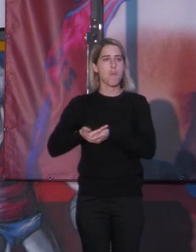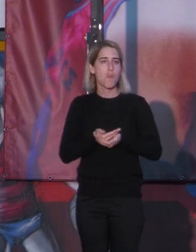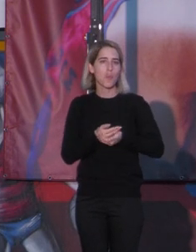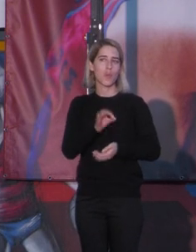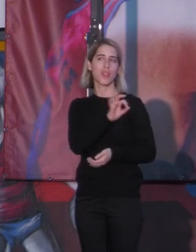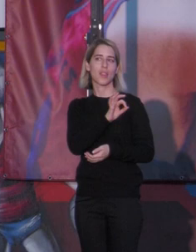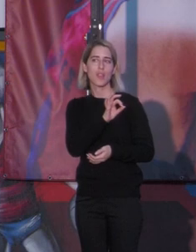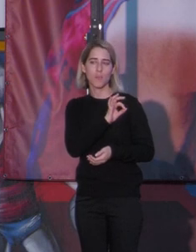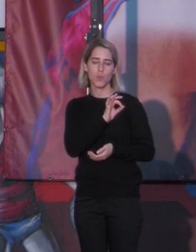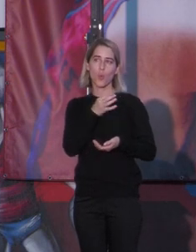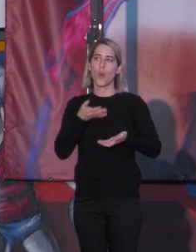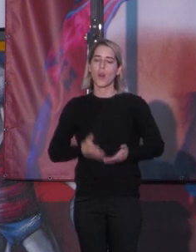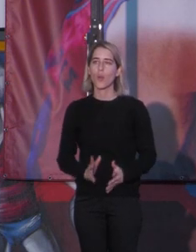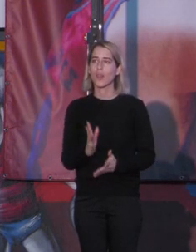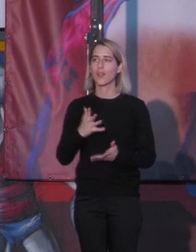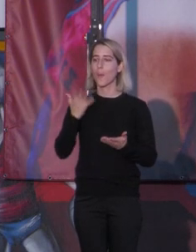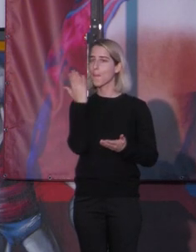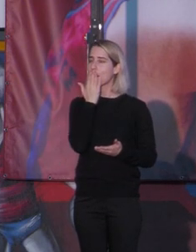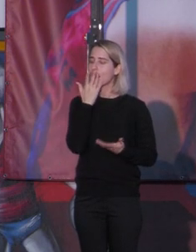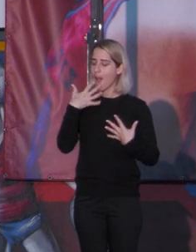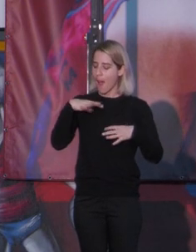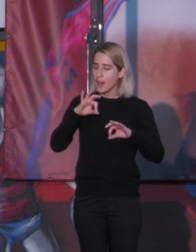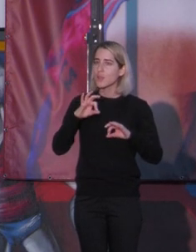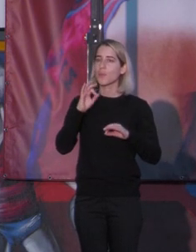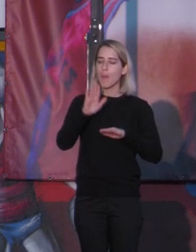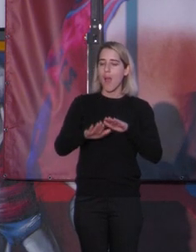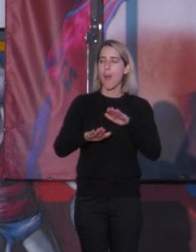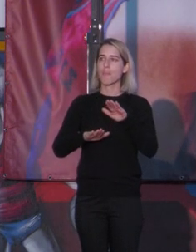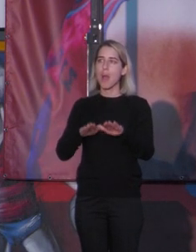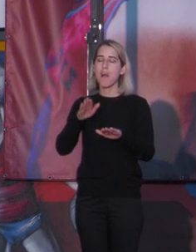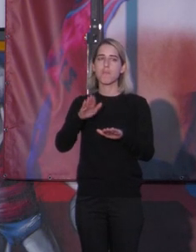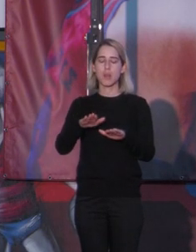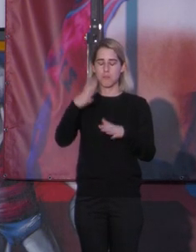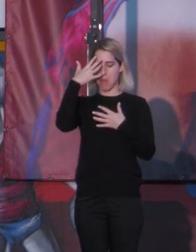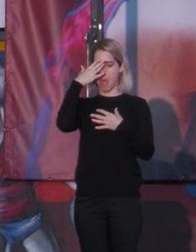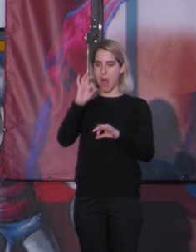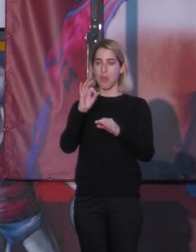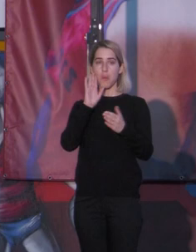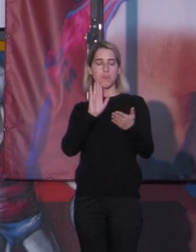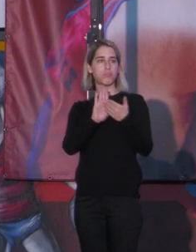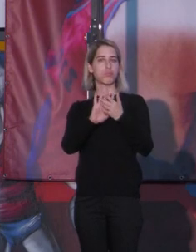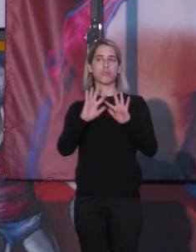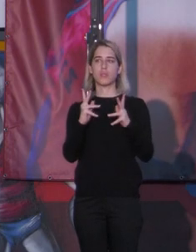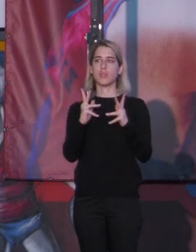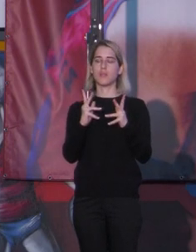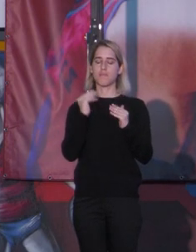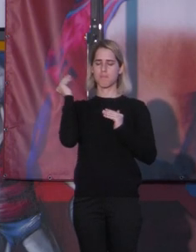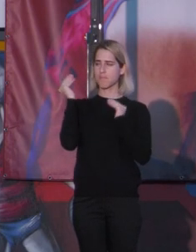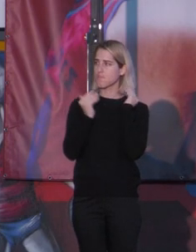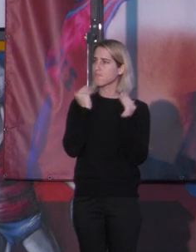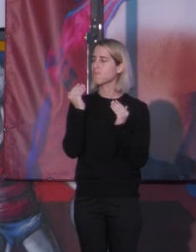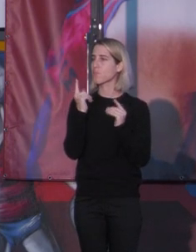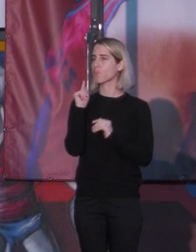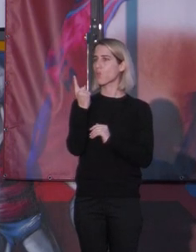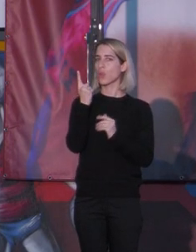το νεογέννητο που ξεκινά τα πρώτα του βήματα και δεν ξέρει τι έχει να αντιμετωπίσει. Βιώνει τις πρώτες ανησυχίες